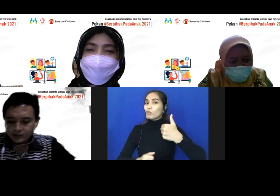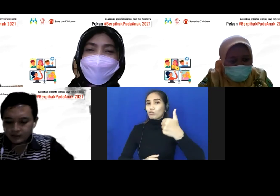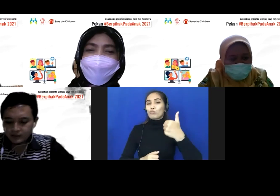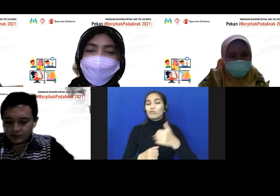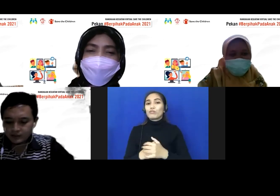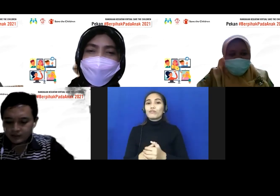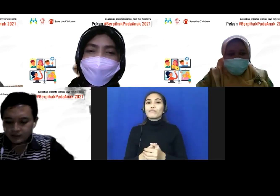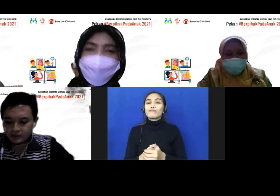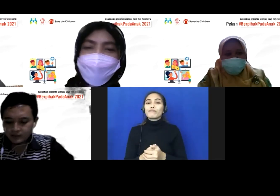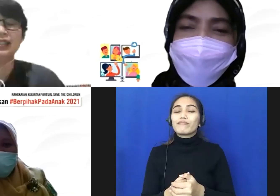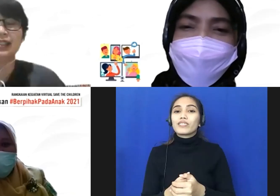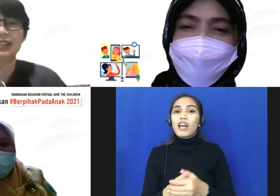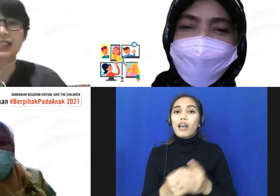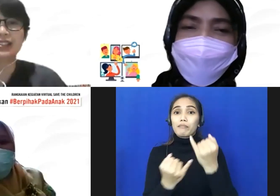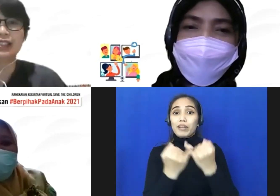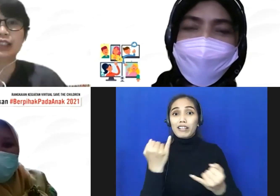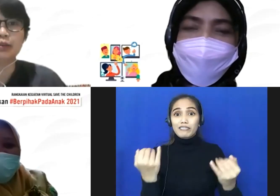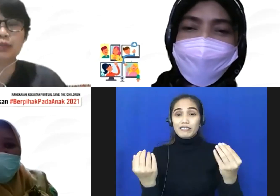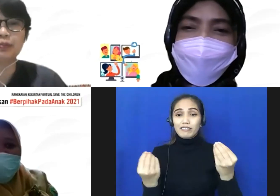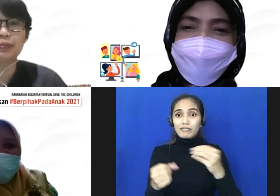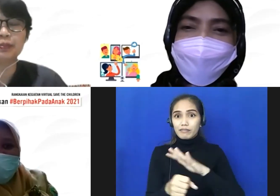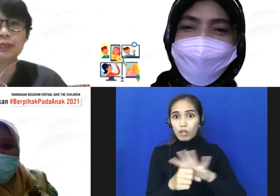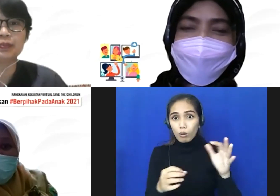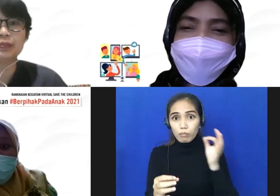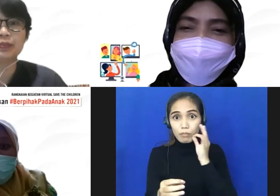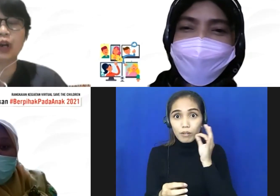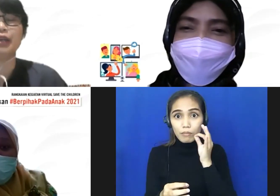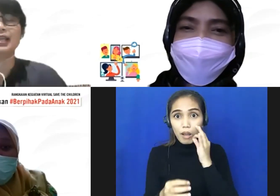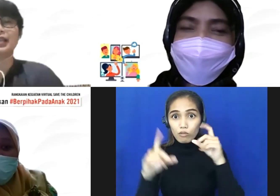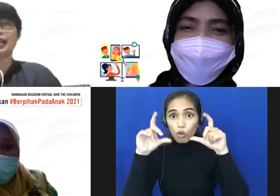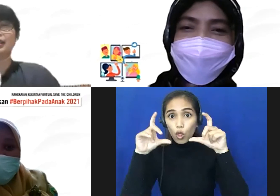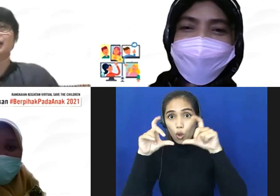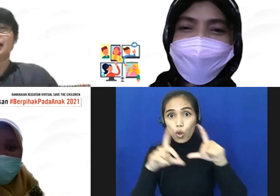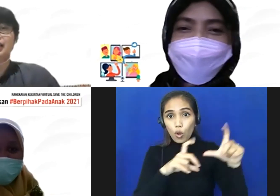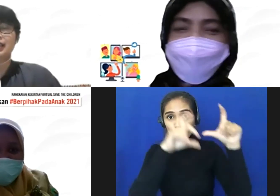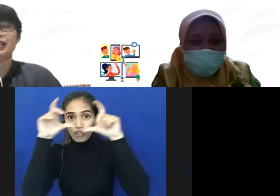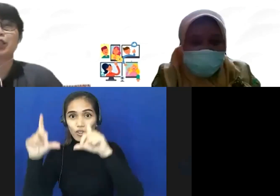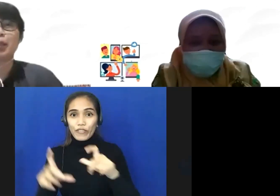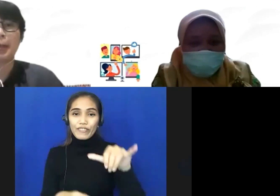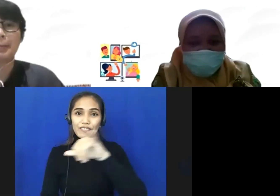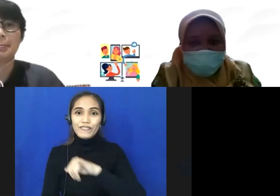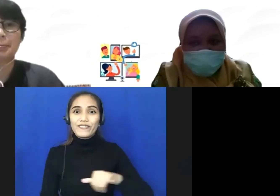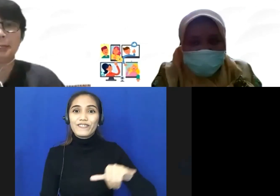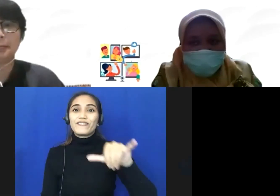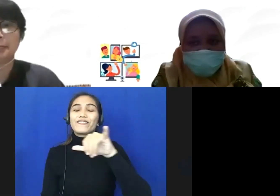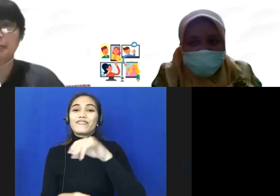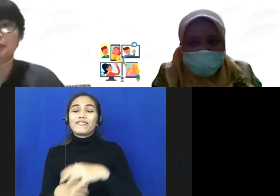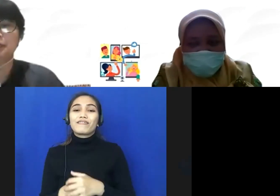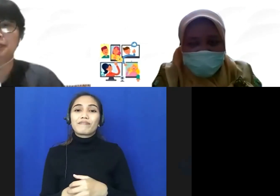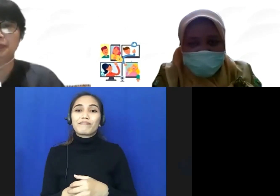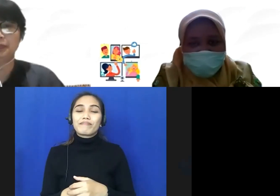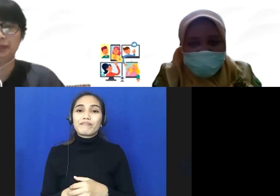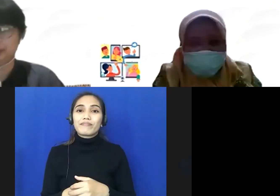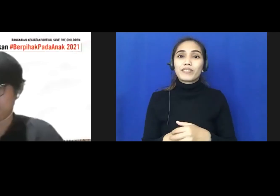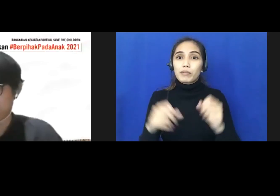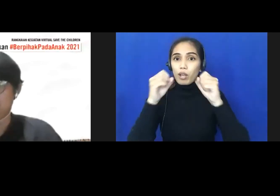dengan berakhirnya Eni, boleh kita foto bersama? Mungkin iya, silakan. Foto bersama, para hadirin bisa